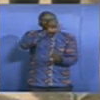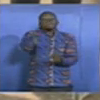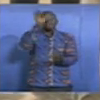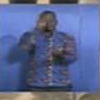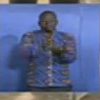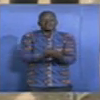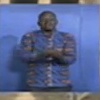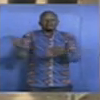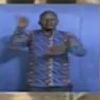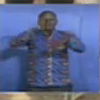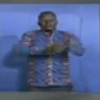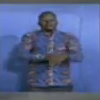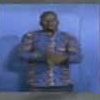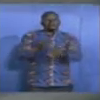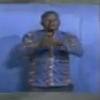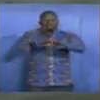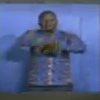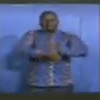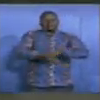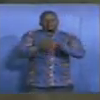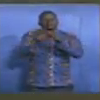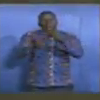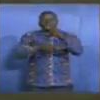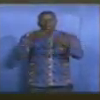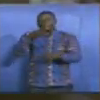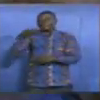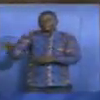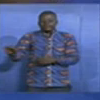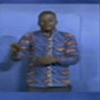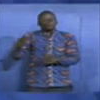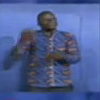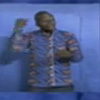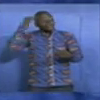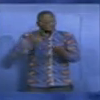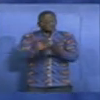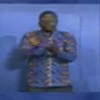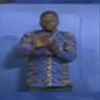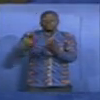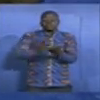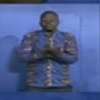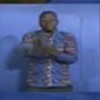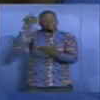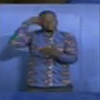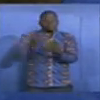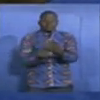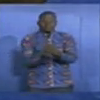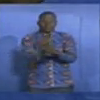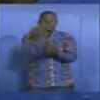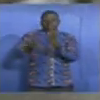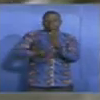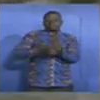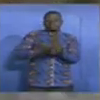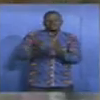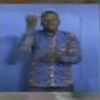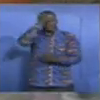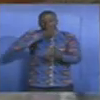à travers le territoire national, le Burkina Faso compte parmi les pionniers dans la promotion de cette technologie en Afrique de l'Ouest,